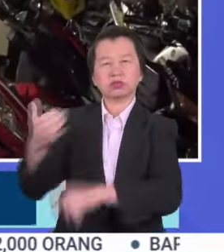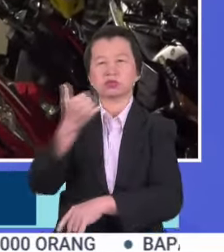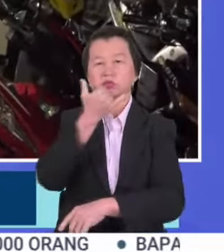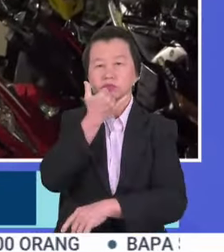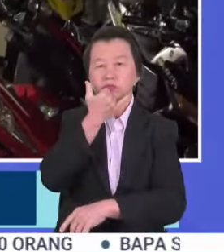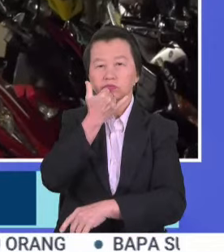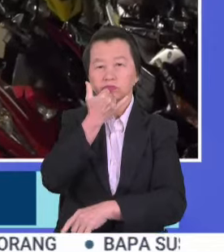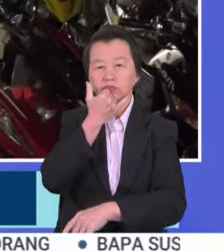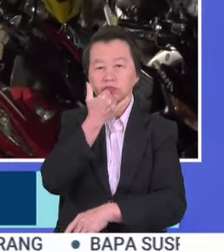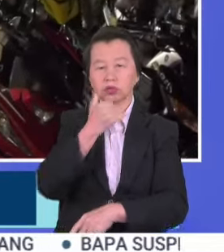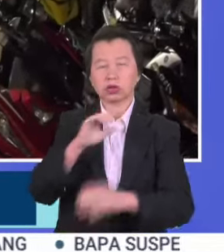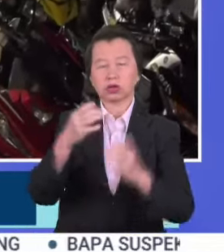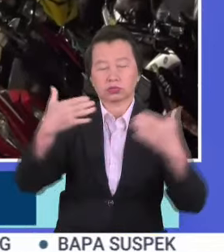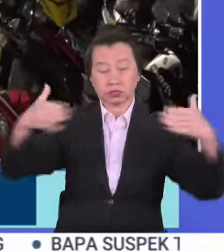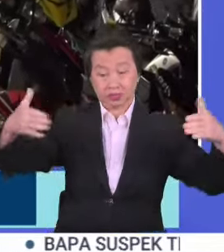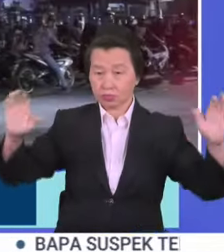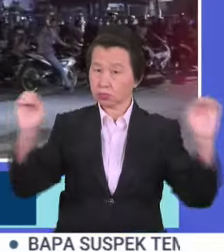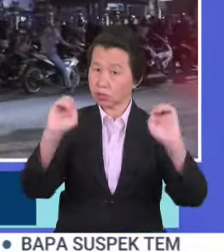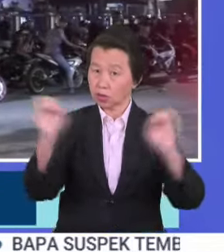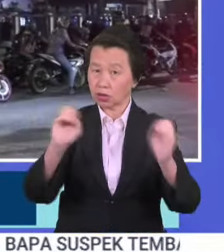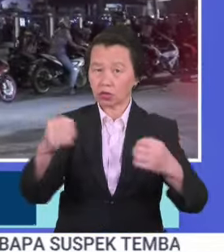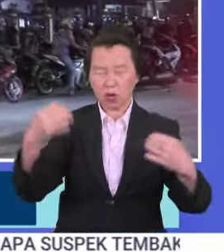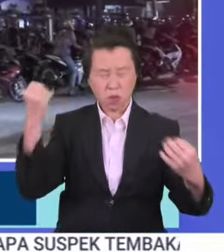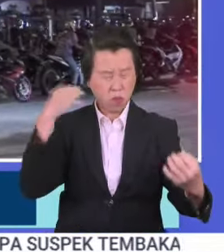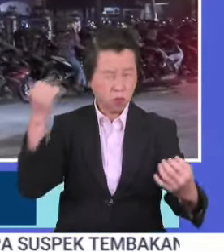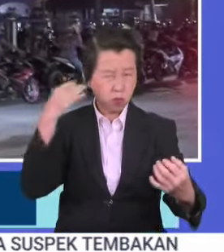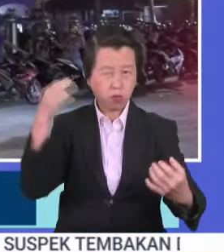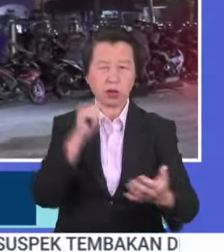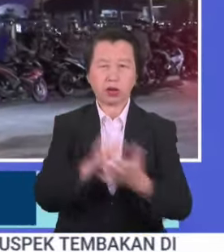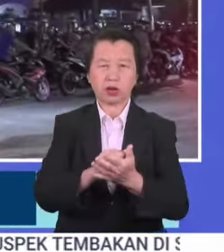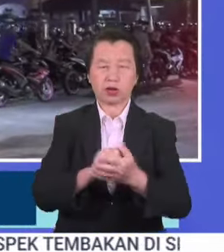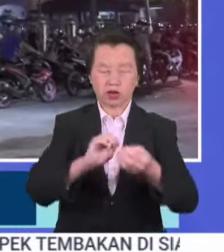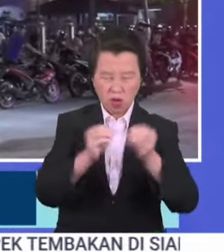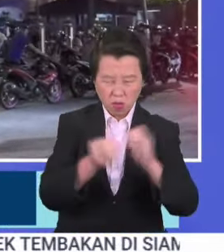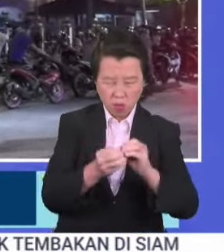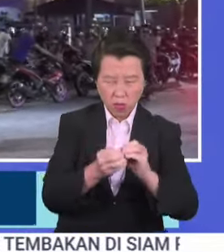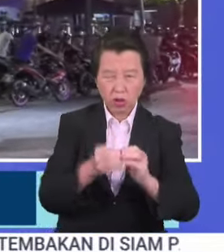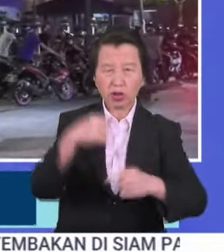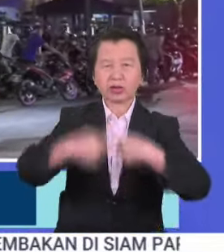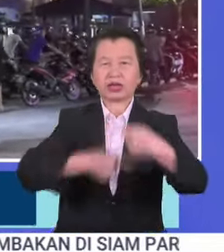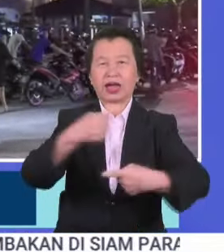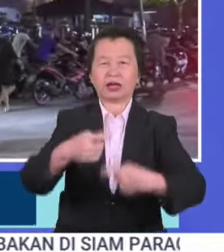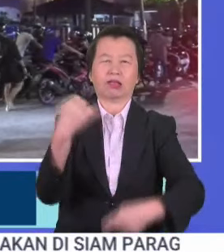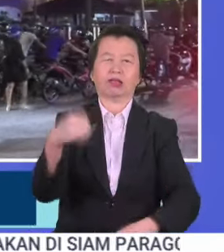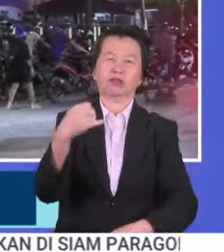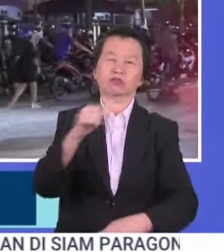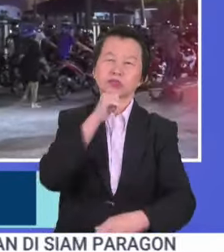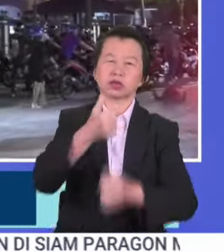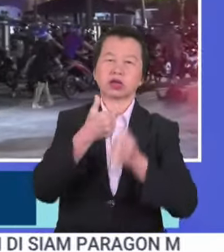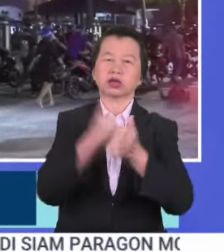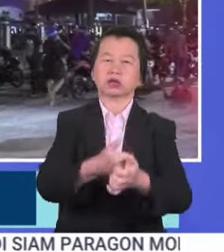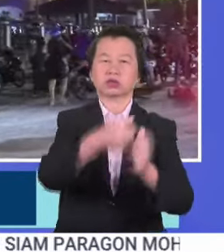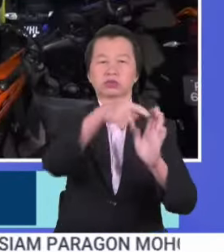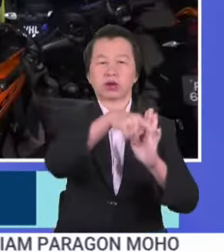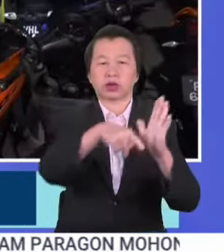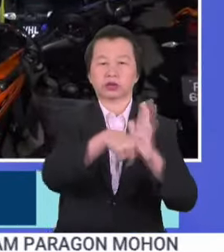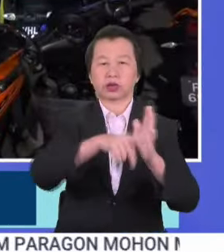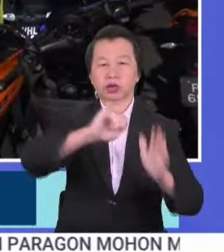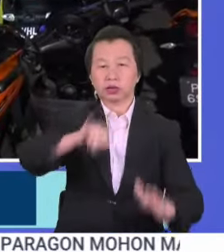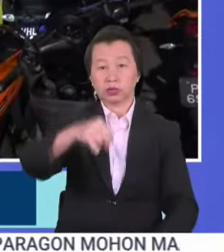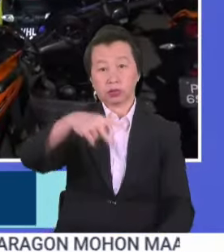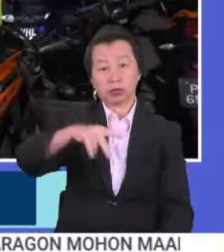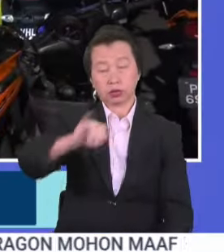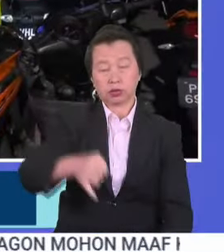trafik. Antaranya tiada cermin sisi, exhaust bising serta nombor plat dan tayar yang tidak mengikut spesifikasi JPJ.